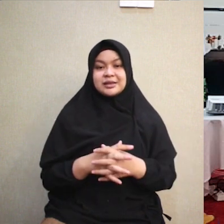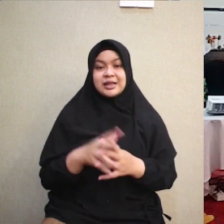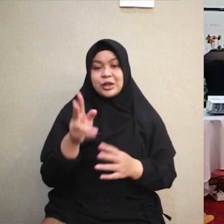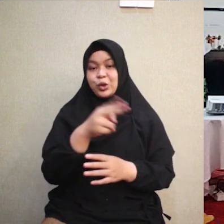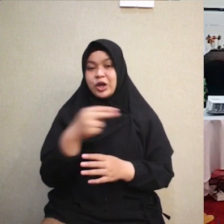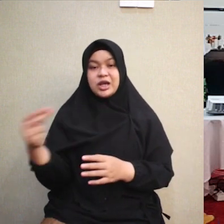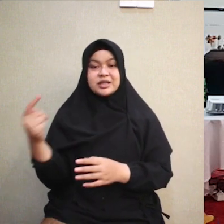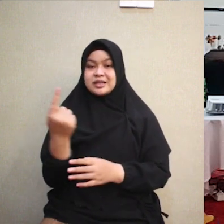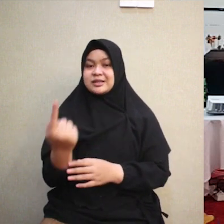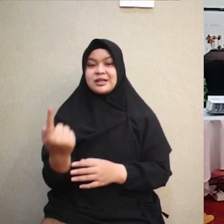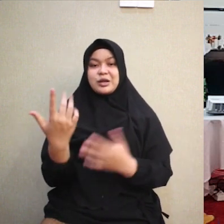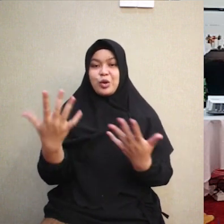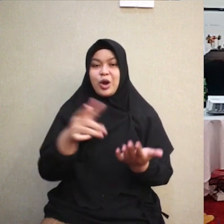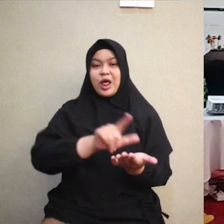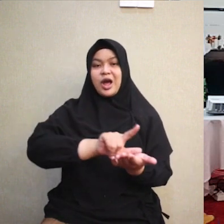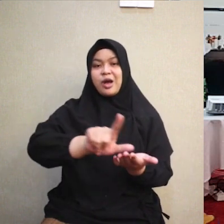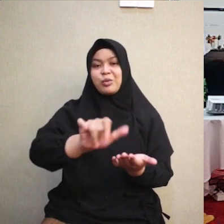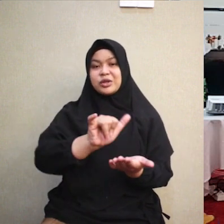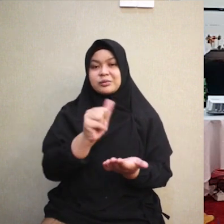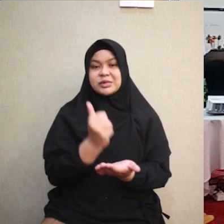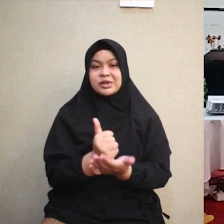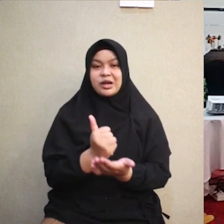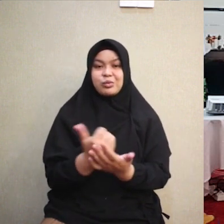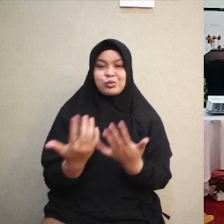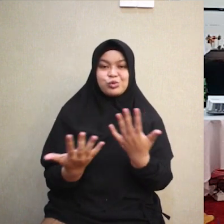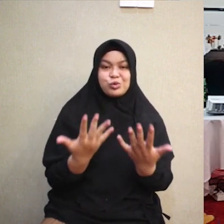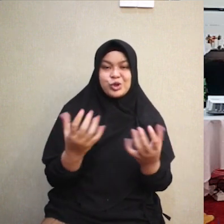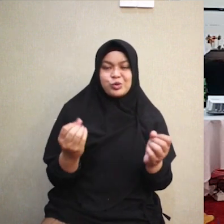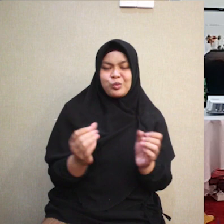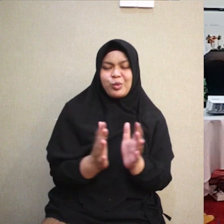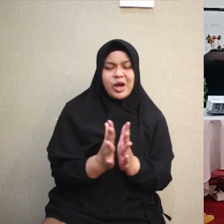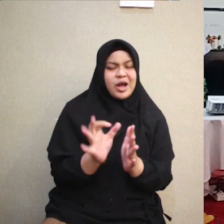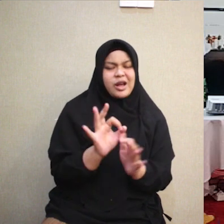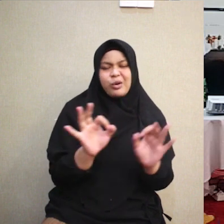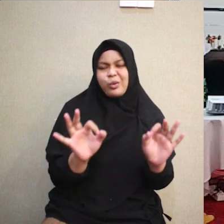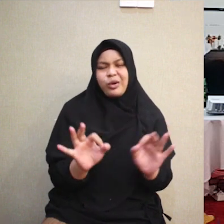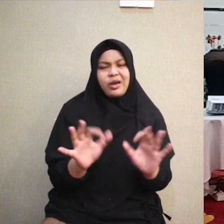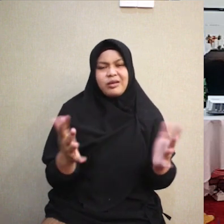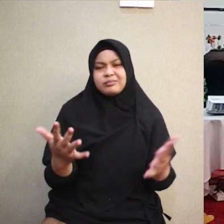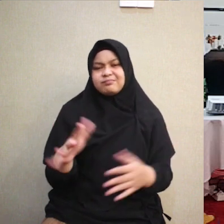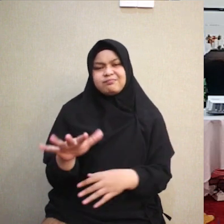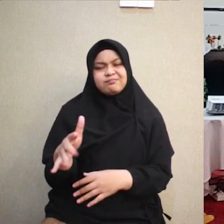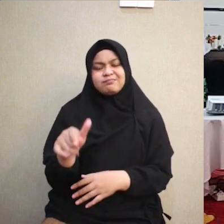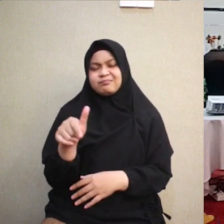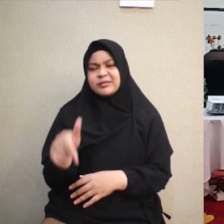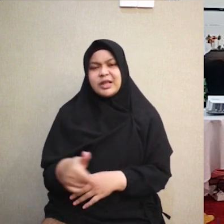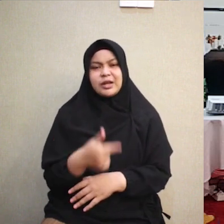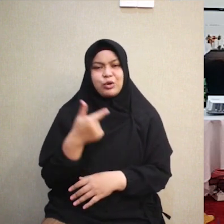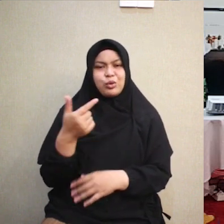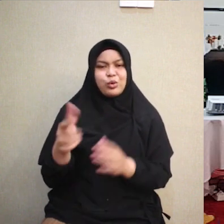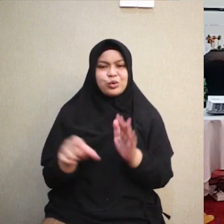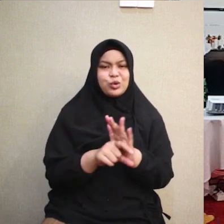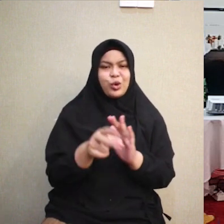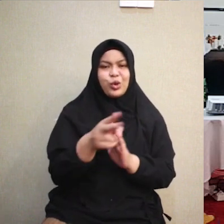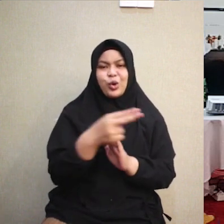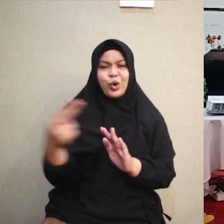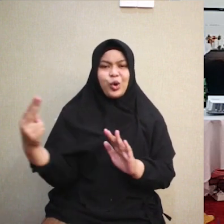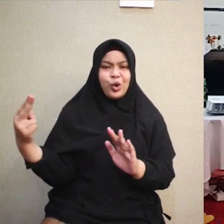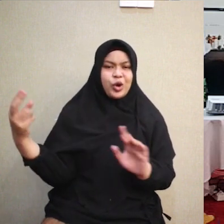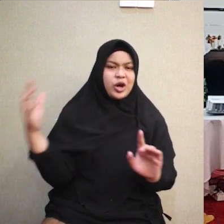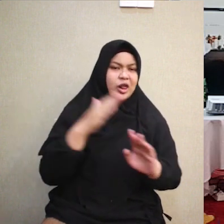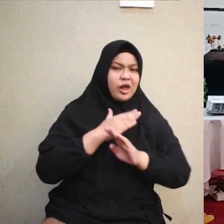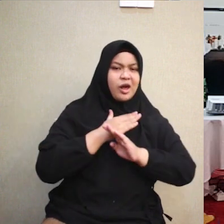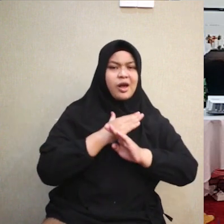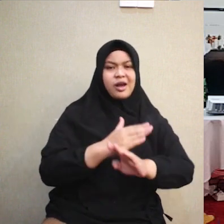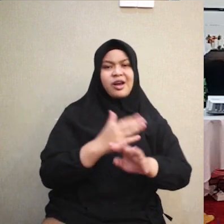sendiri gitu dengan laporan yang sebenarnya juga mungkin angkanya enggak enggak cukup oke gitu Apakah kemudian misalnya Indonesia akan di-banned dari